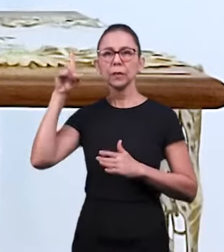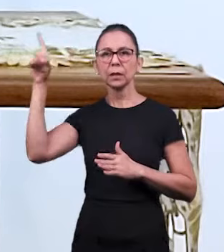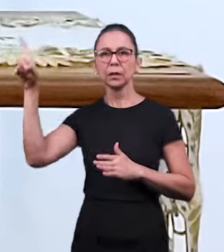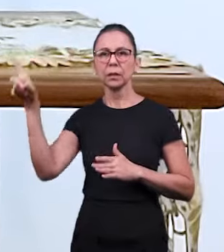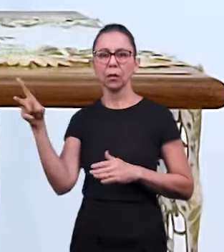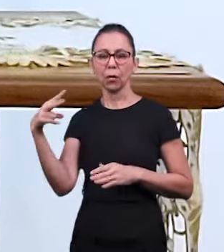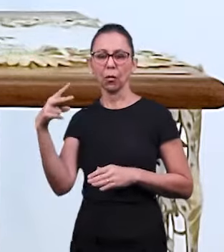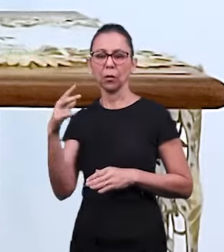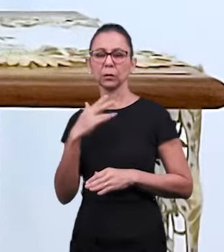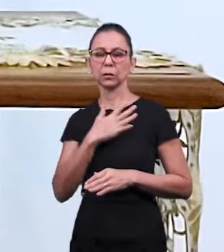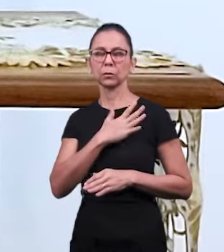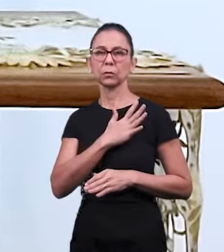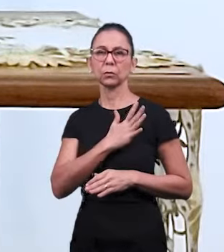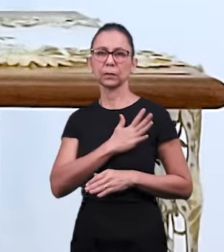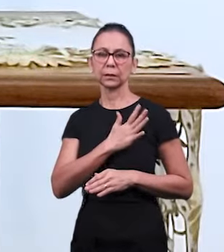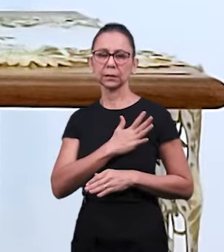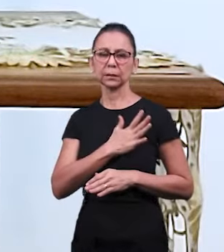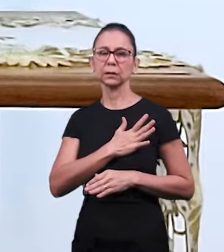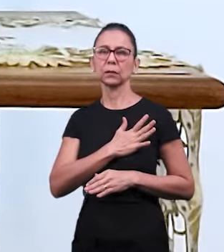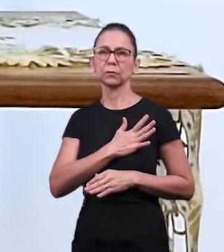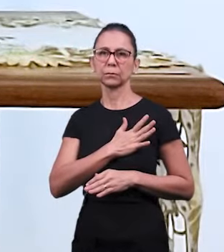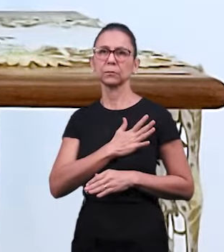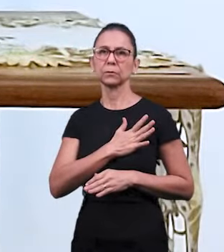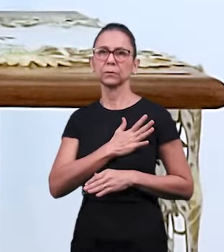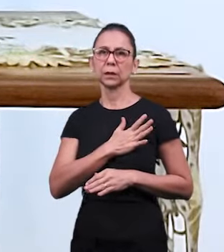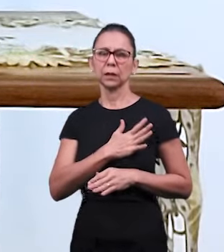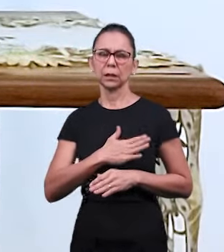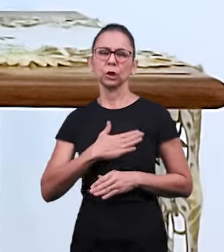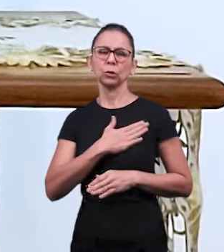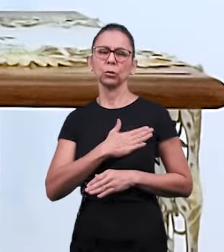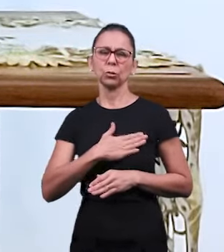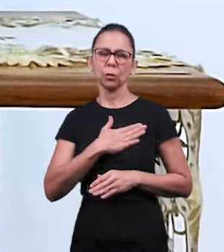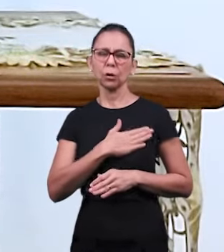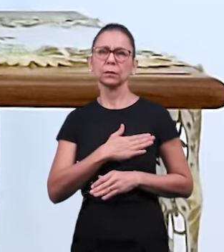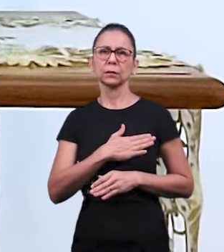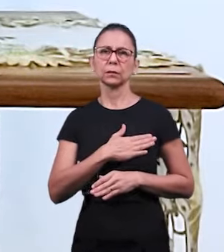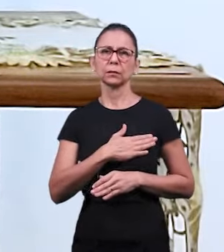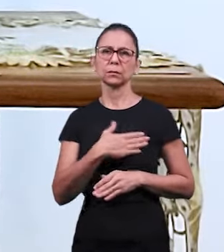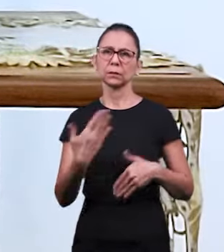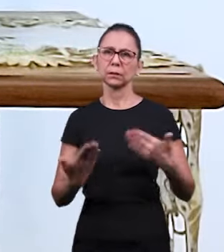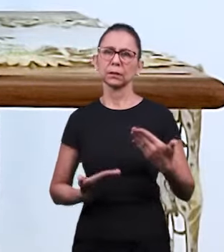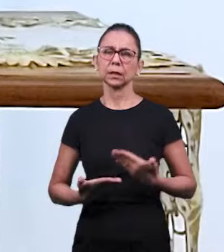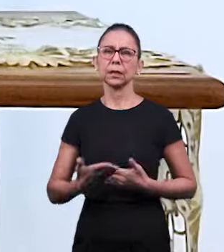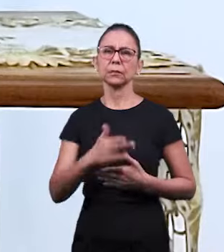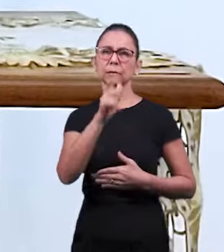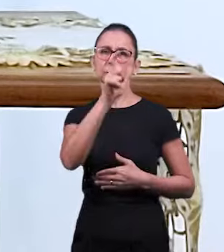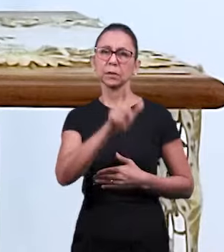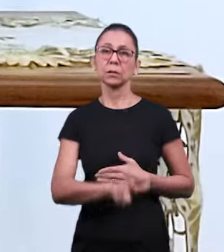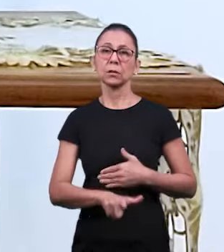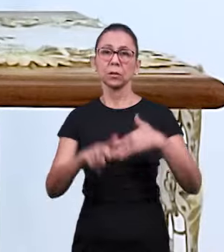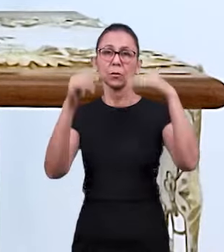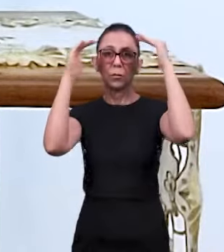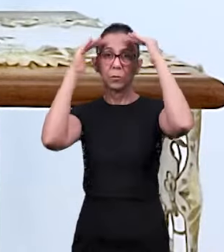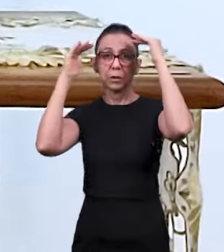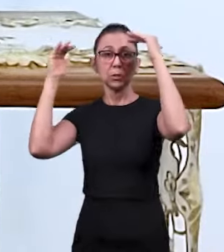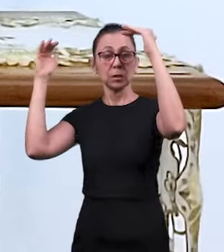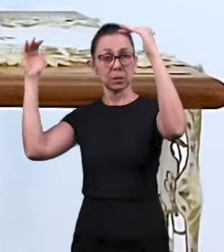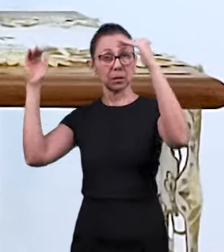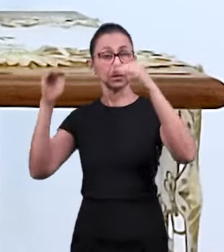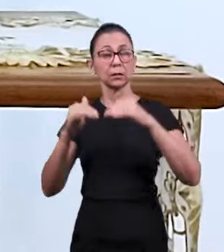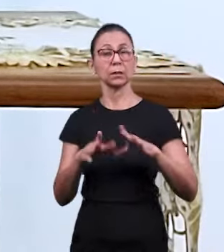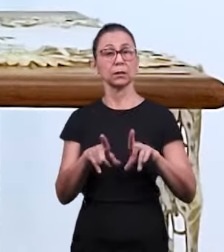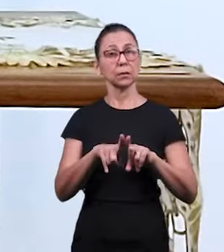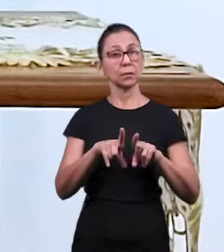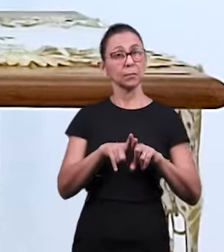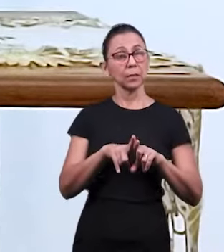Он благодарил, всегда был благодарен Богу за все совершения Божьи. И мы можем видеть это в тех псалмах, которые